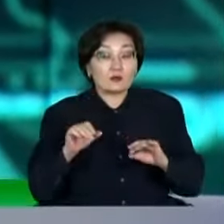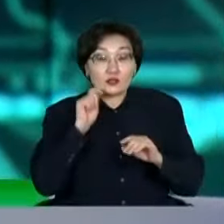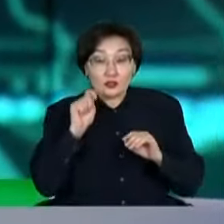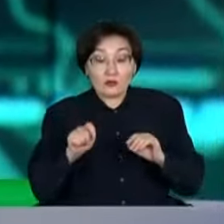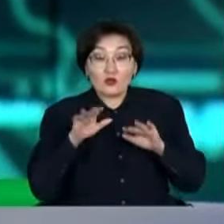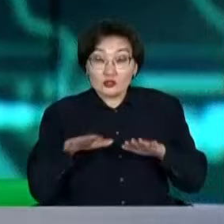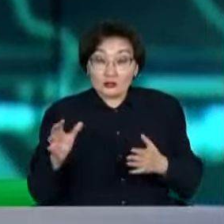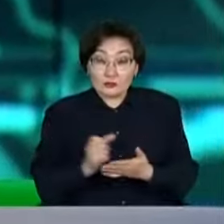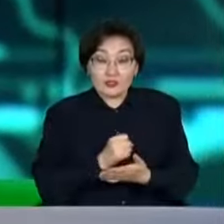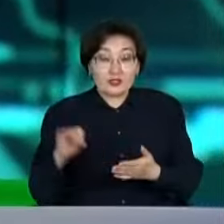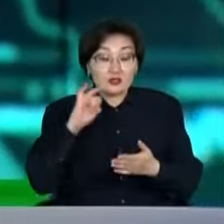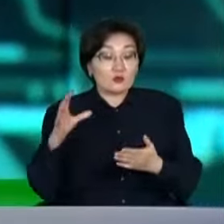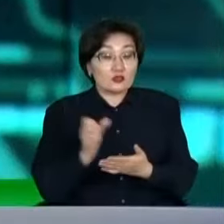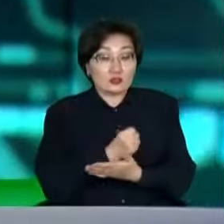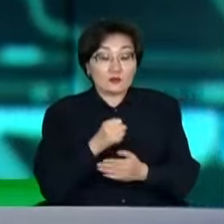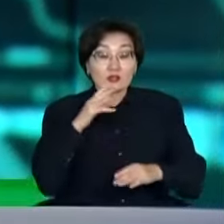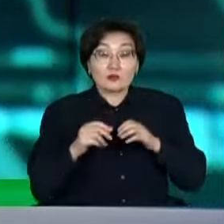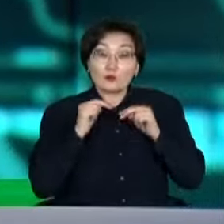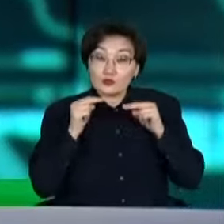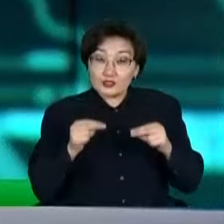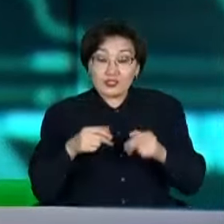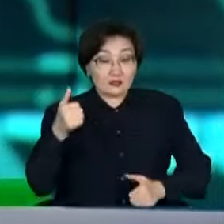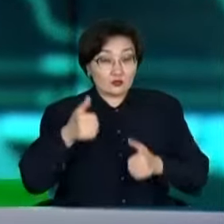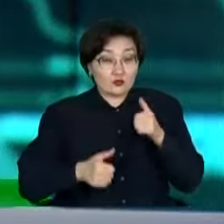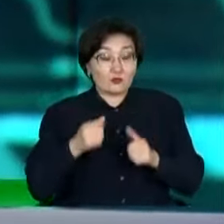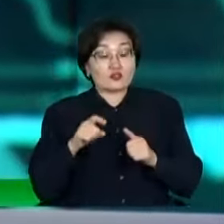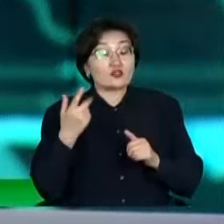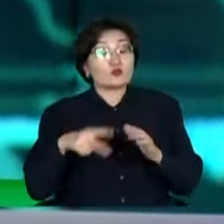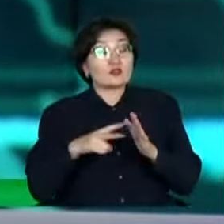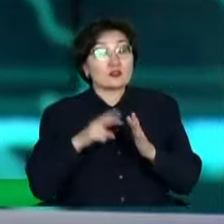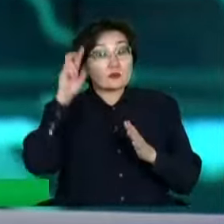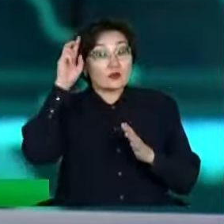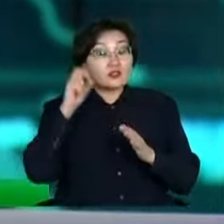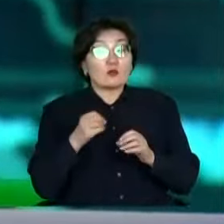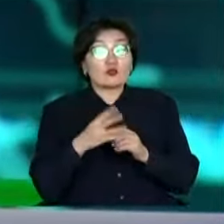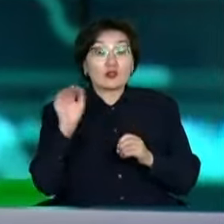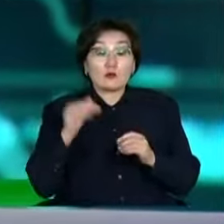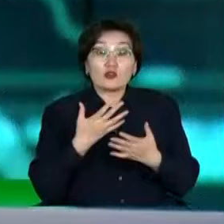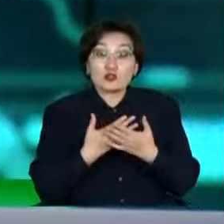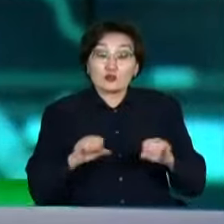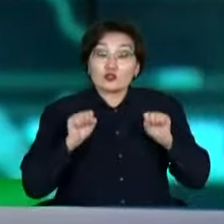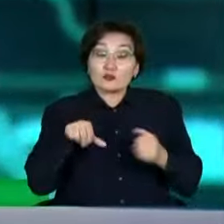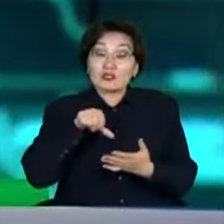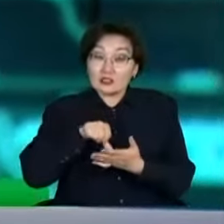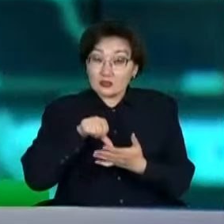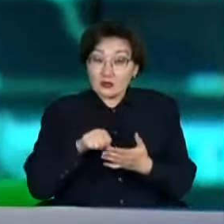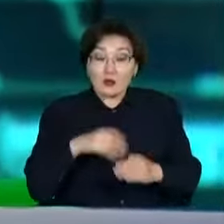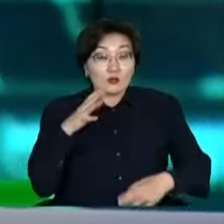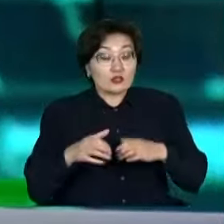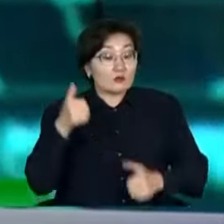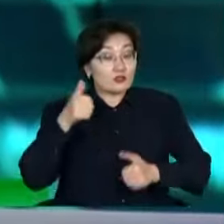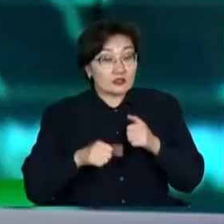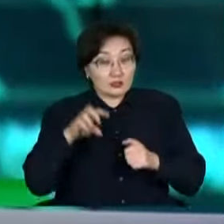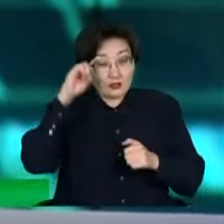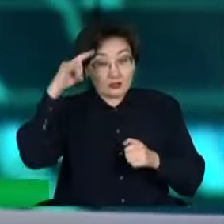тарихи жетістікке жетті. Төрткіл дүние көз тіккен турнирге 137 елден 14 мыңға жуық спортшы қатысты. Әлемдік аренада